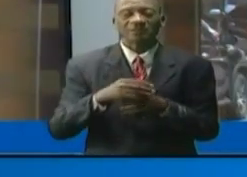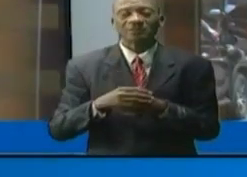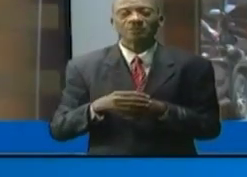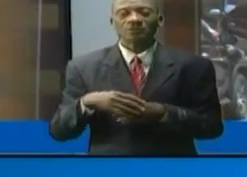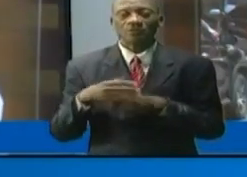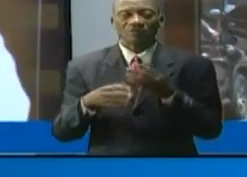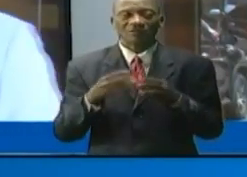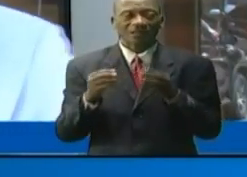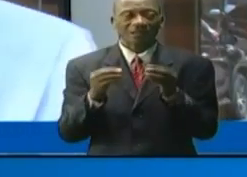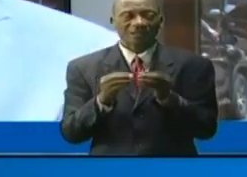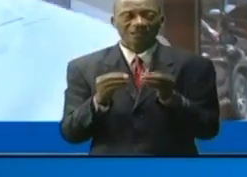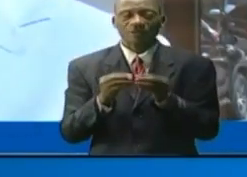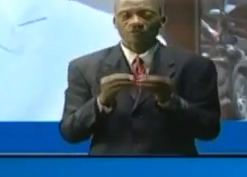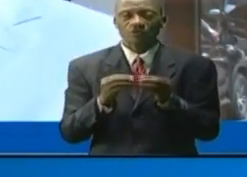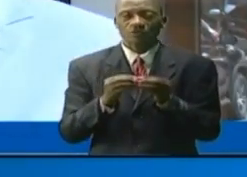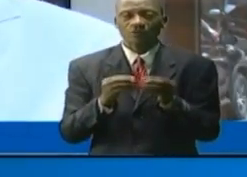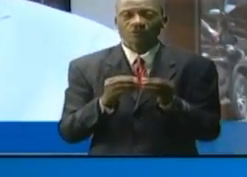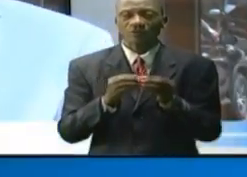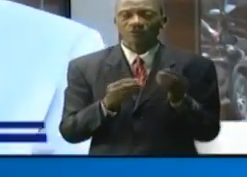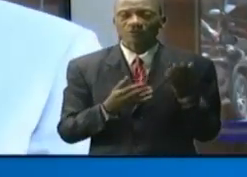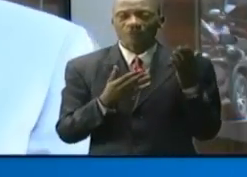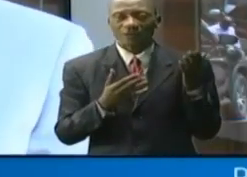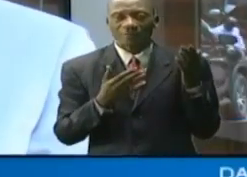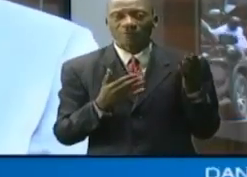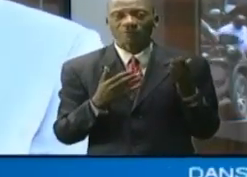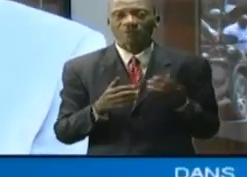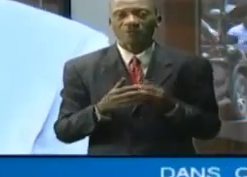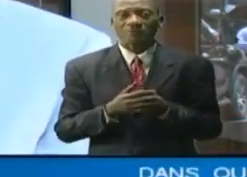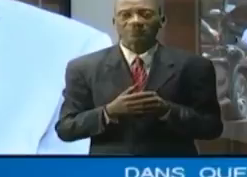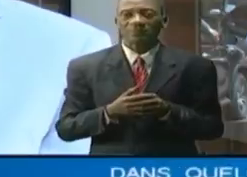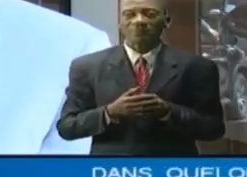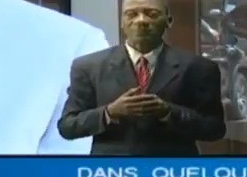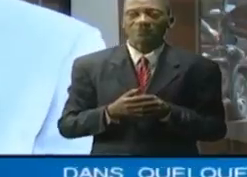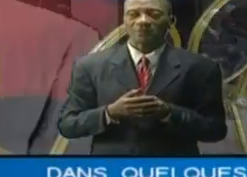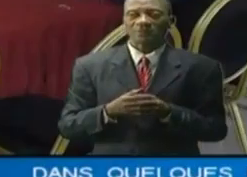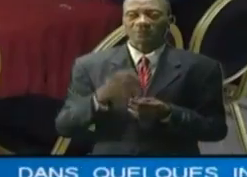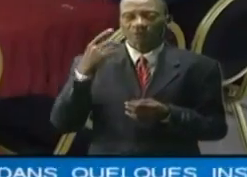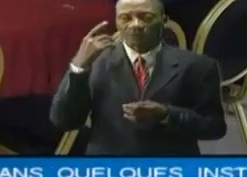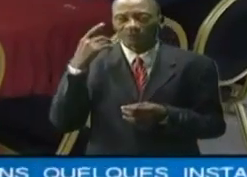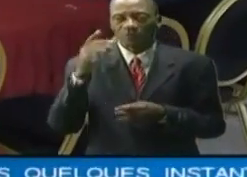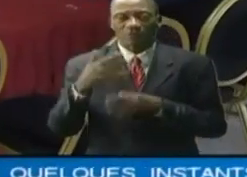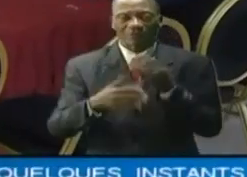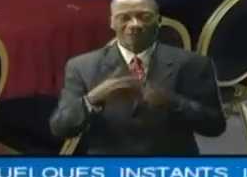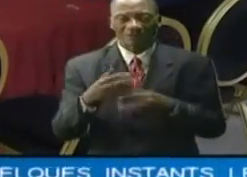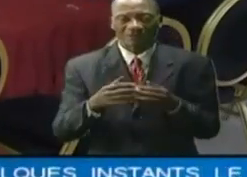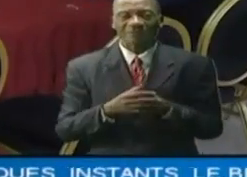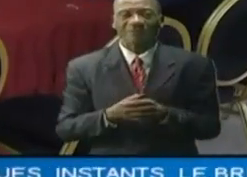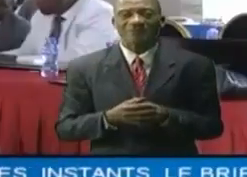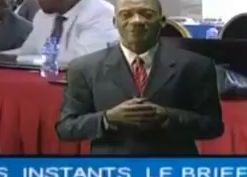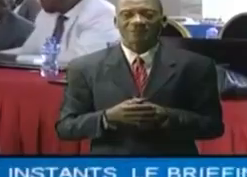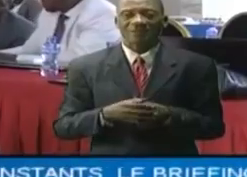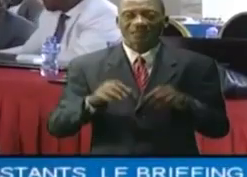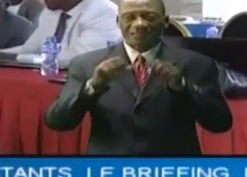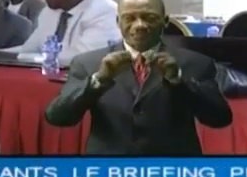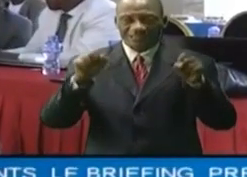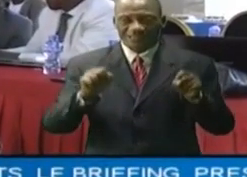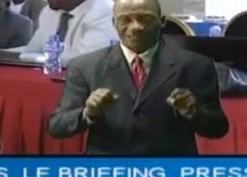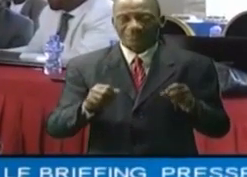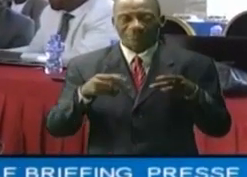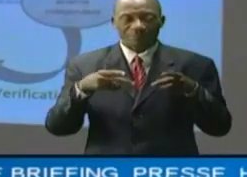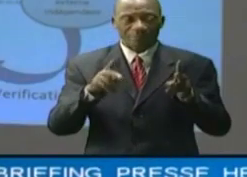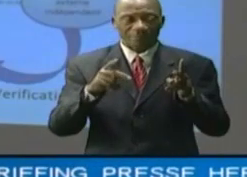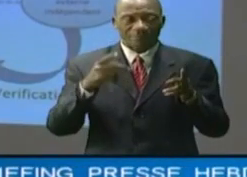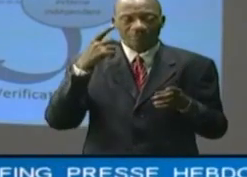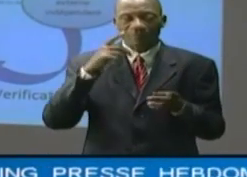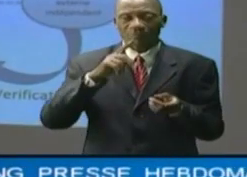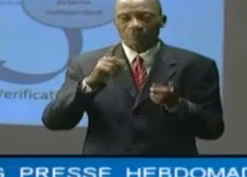taux de déforestation est de l'ordre de 0,3% annuel. Ce système permet à mesurer, à estimer, à notifier